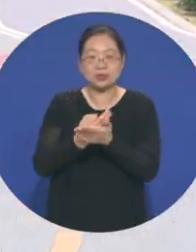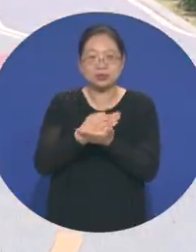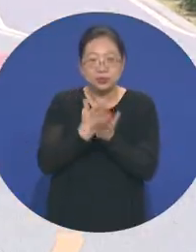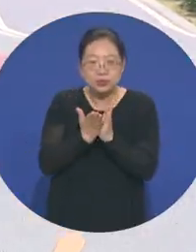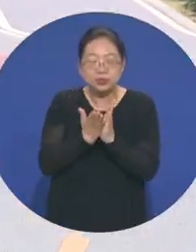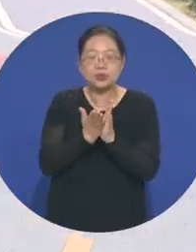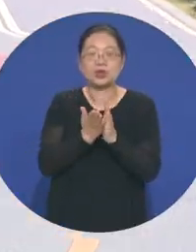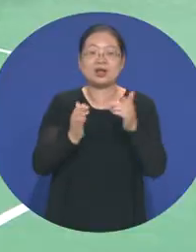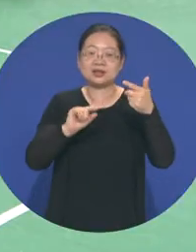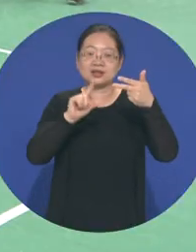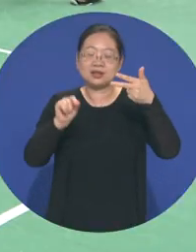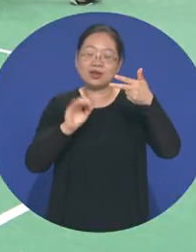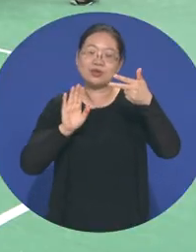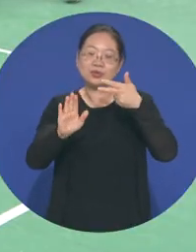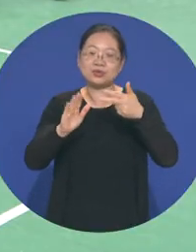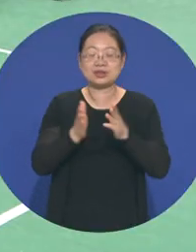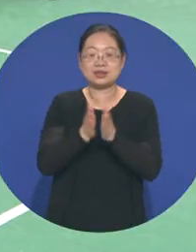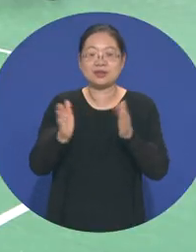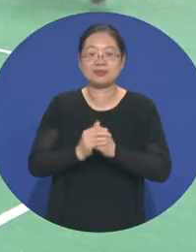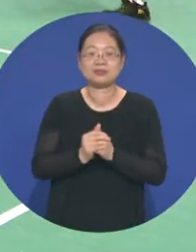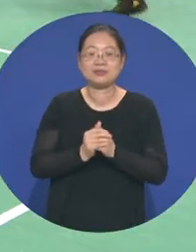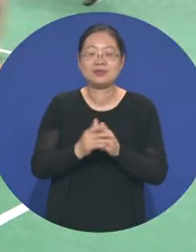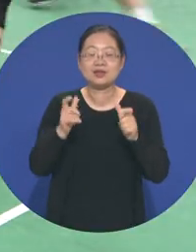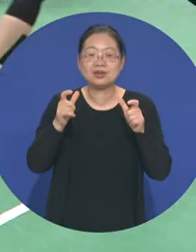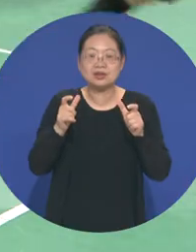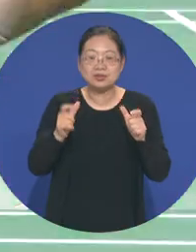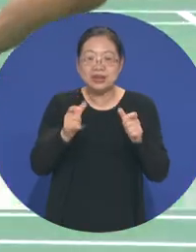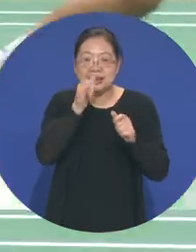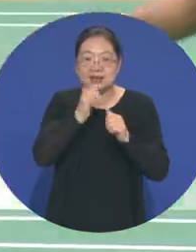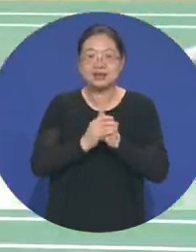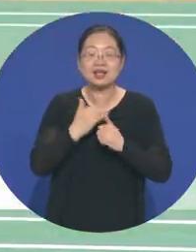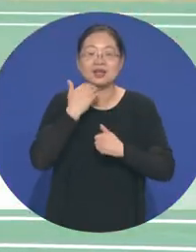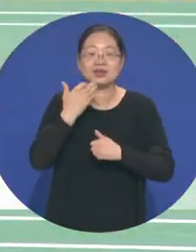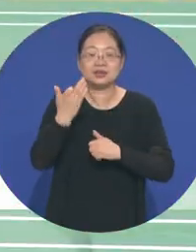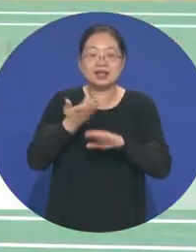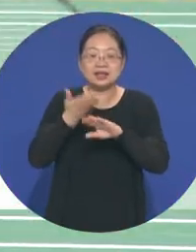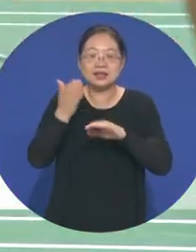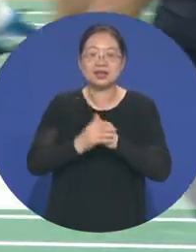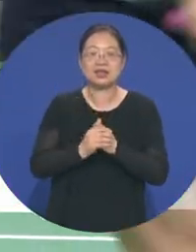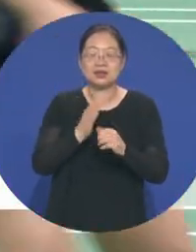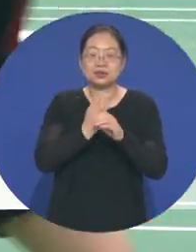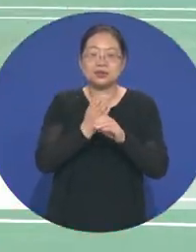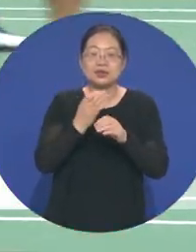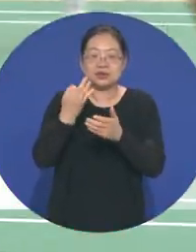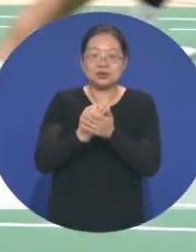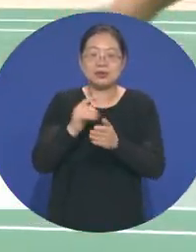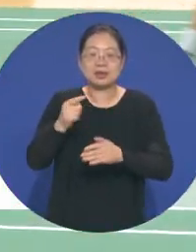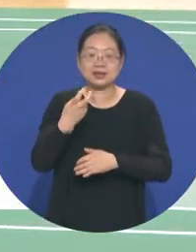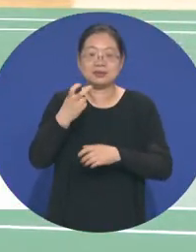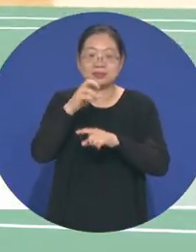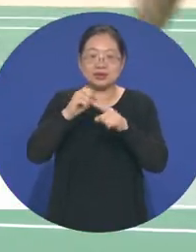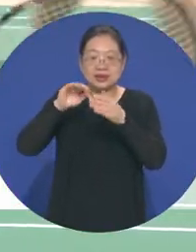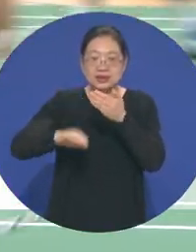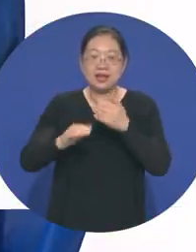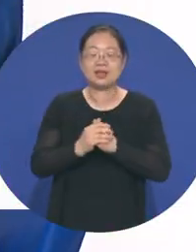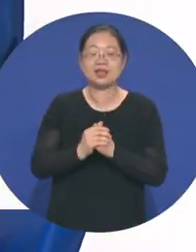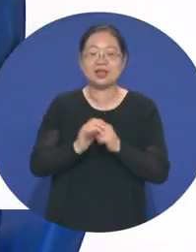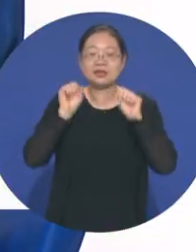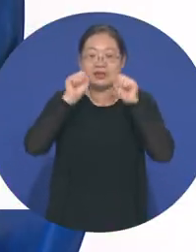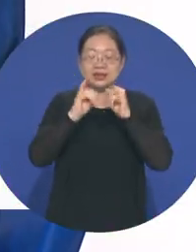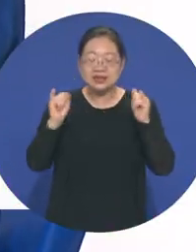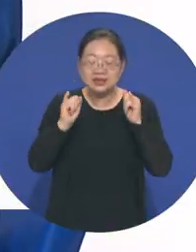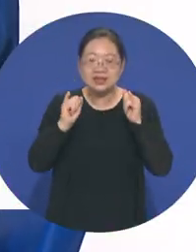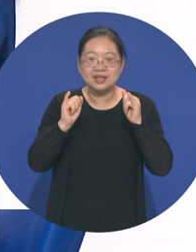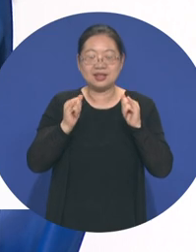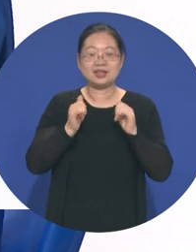하반기부터 시작됩니다. 도내 거주하는 19세 이상, 중위소득 120% 이하의 현역 선수와 선수 출신 지도자,